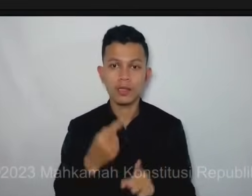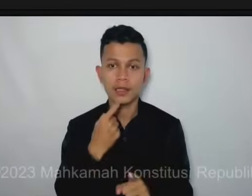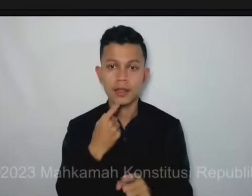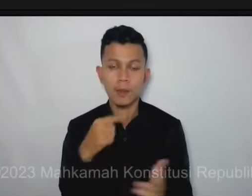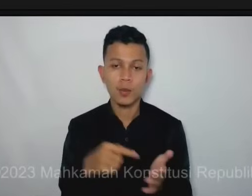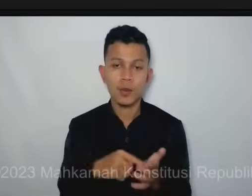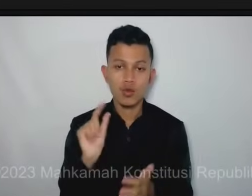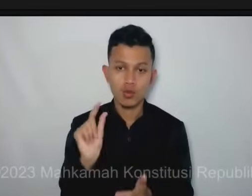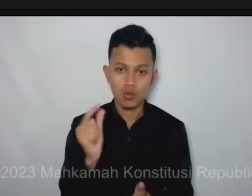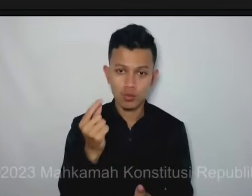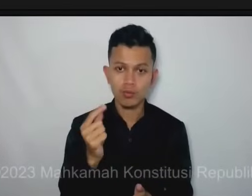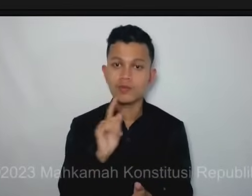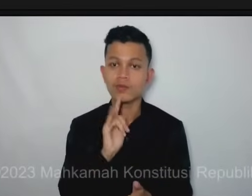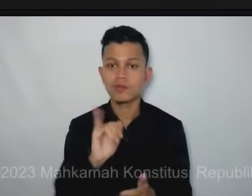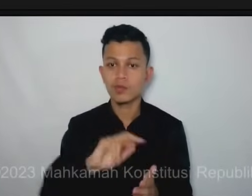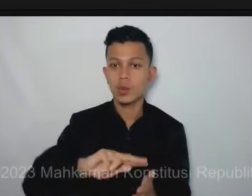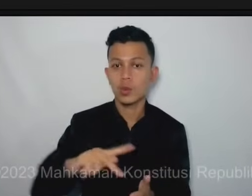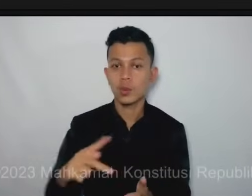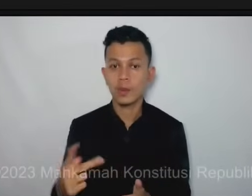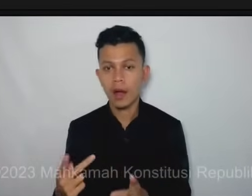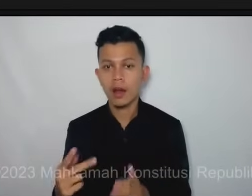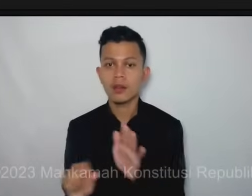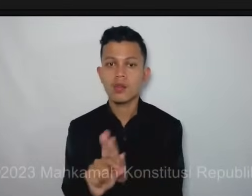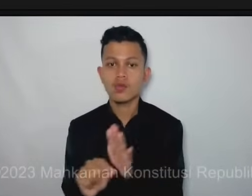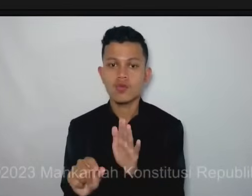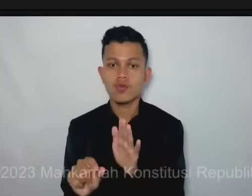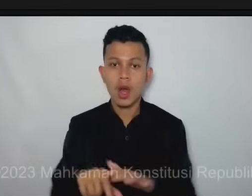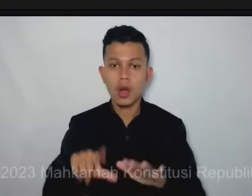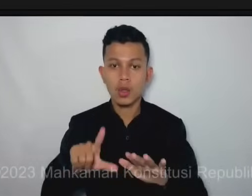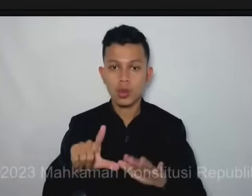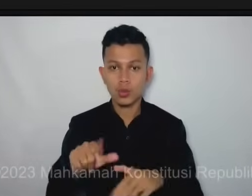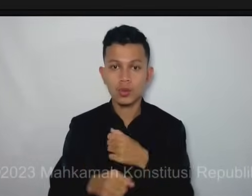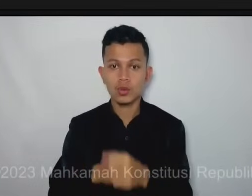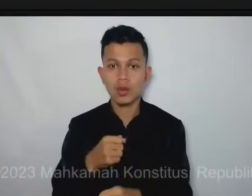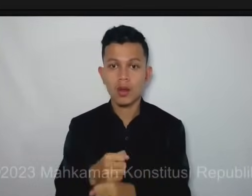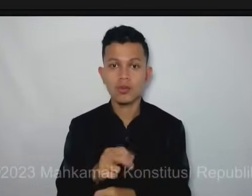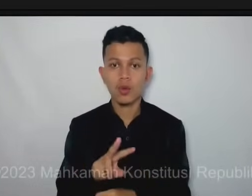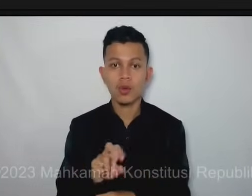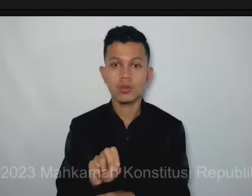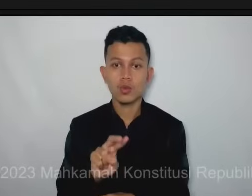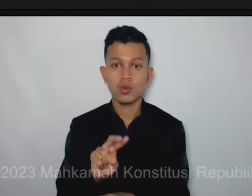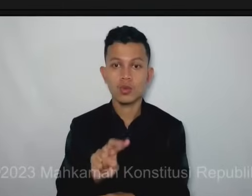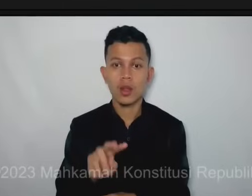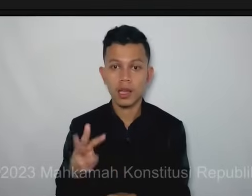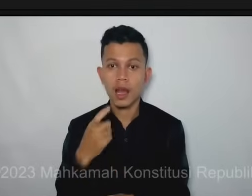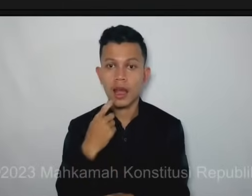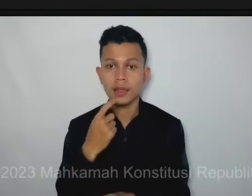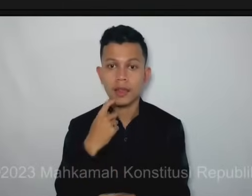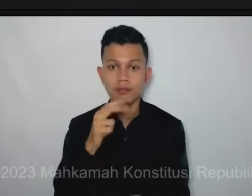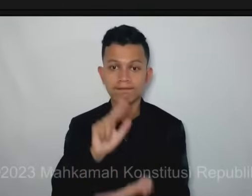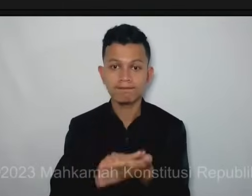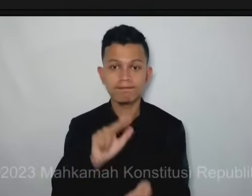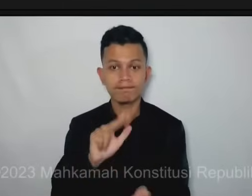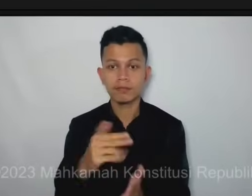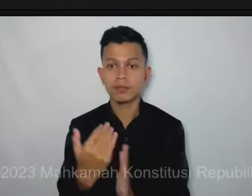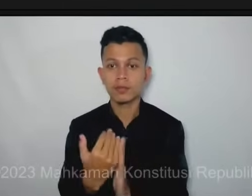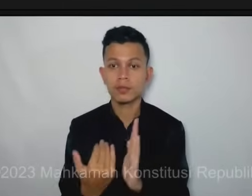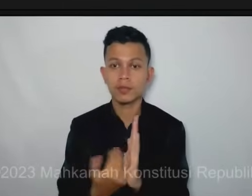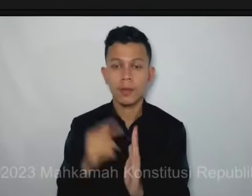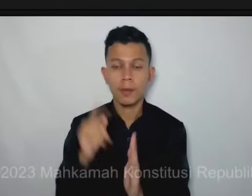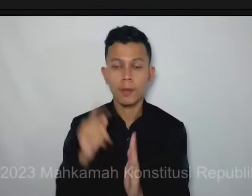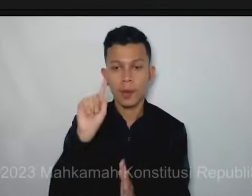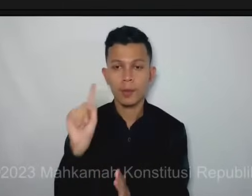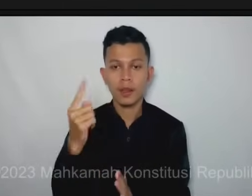pemilihan umum sebagaimana diubah dengan undang-undang Nomor 7 Tahun 2023 tentang penetapan Peraturan